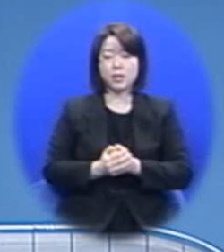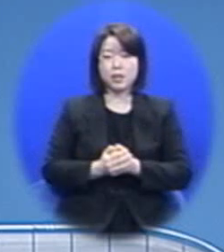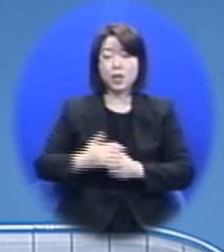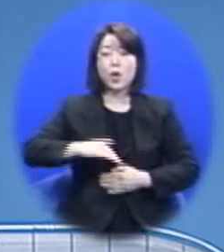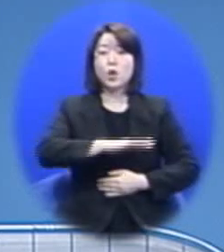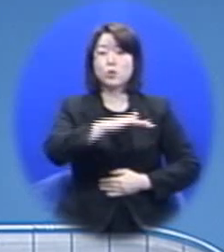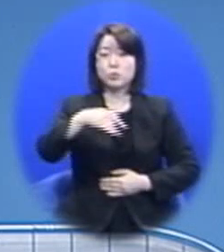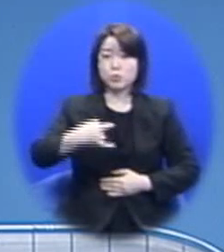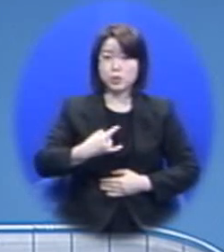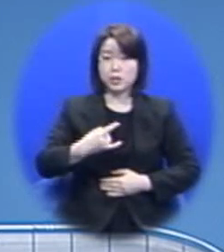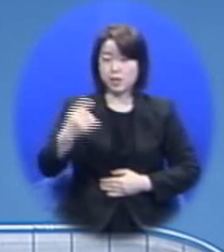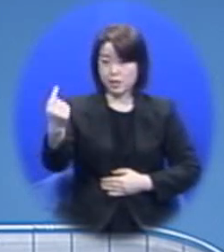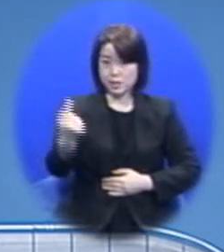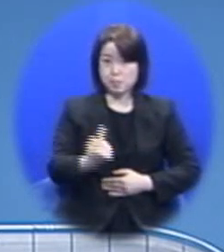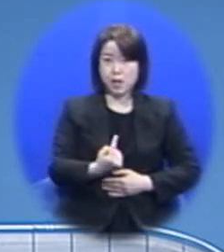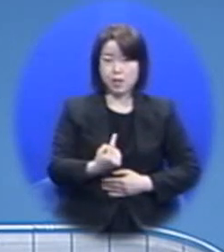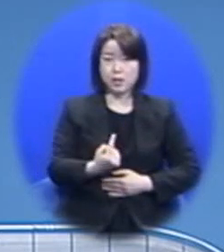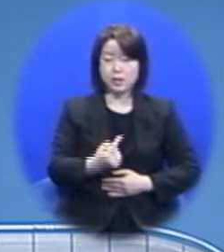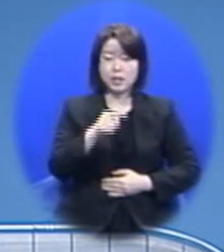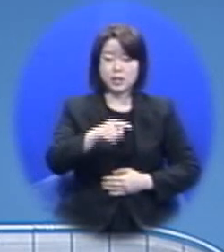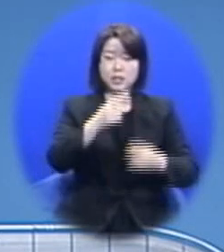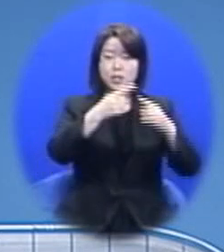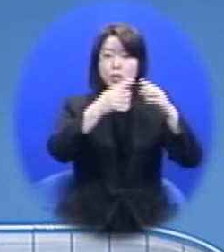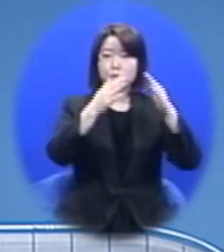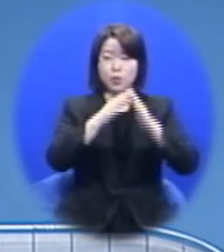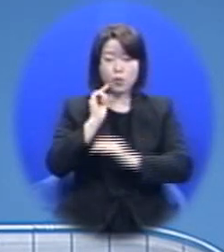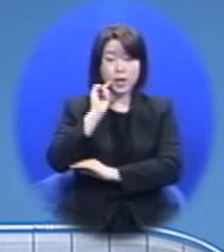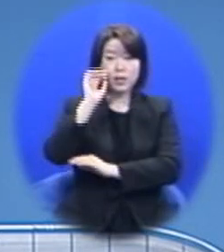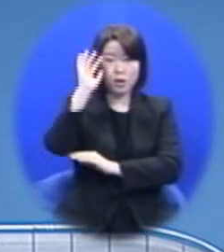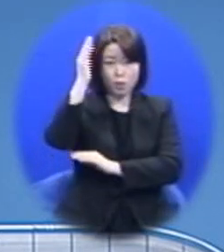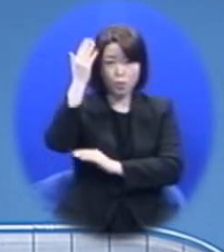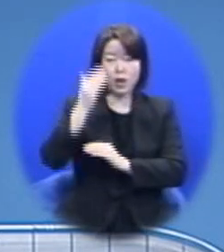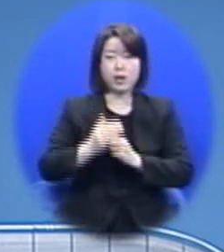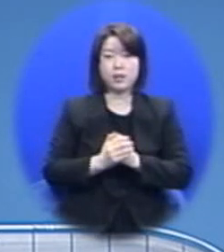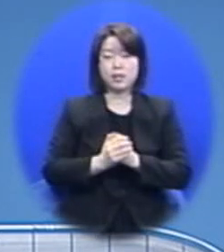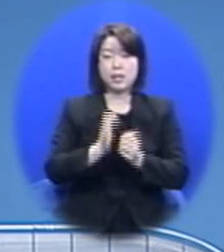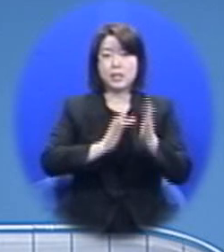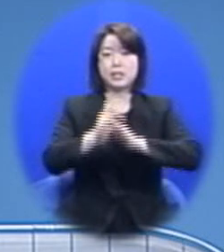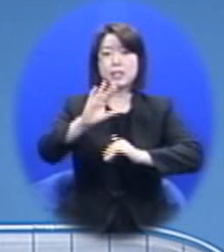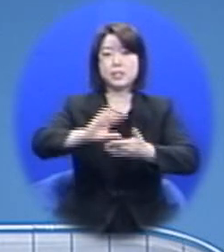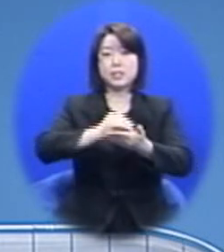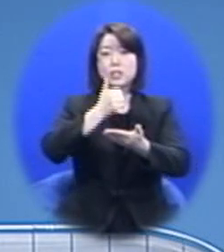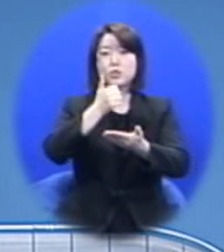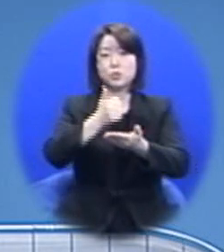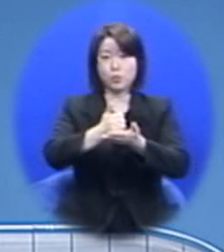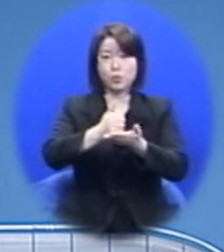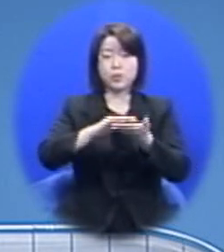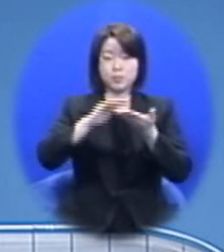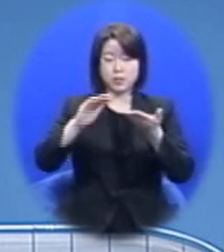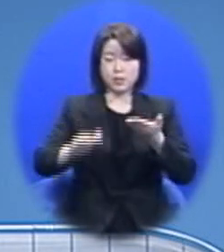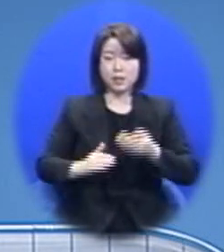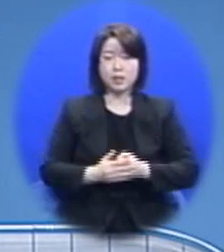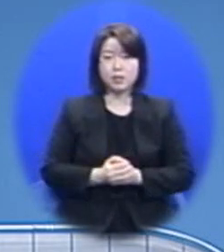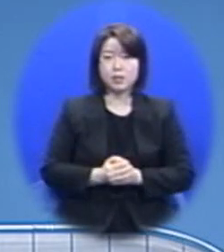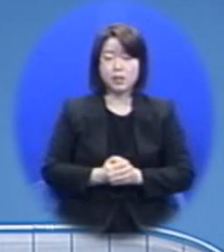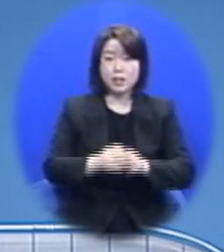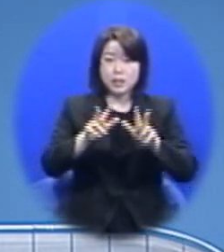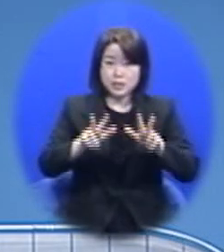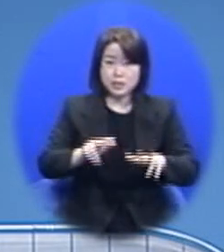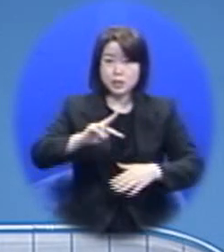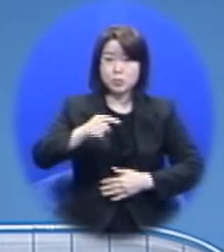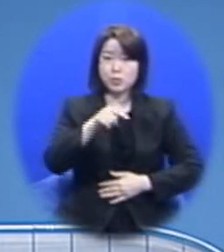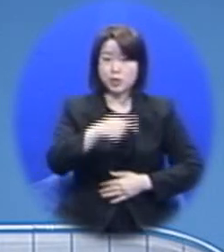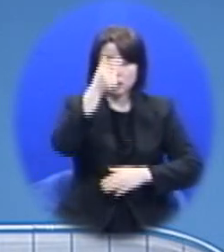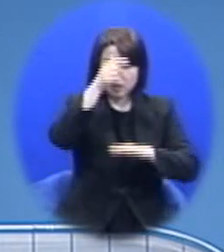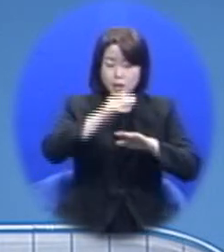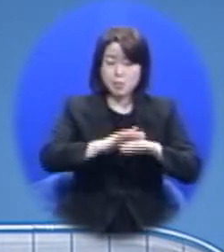우리에게 임한 이 교회의 영광은 예수 그리스도세요. 지금도 이 예배를